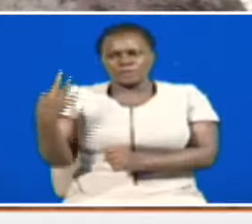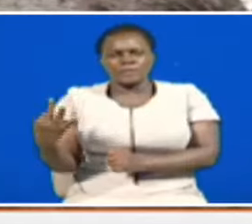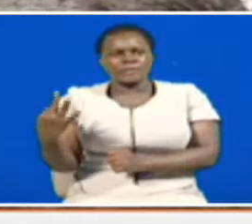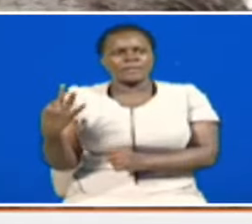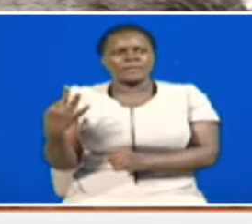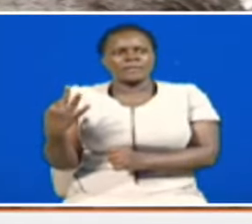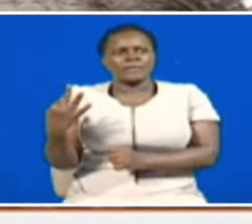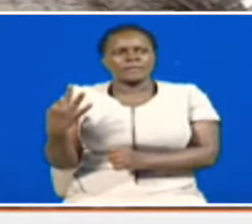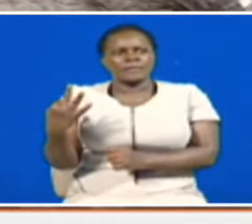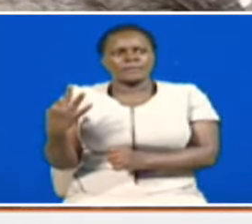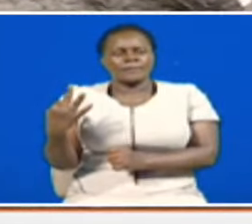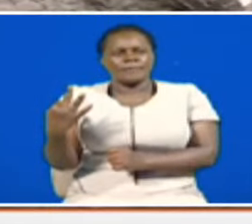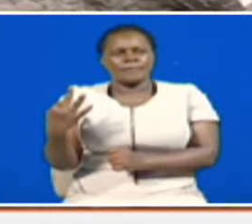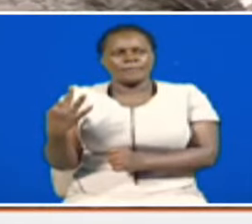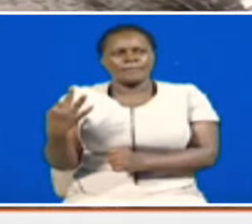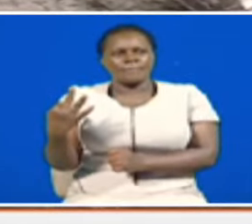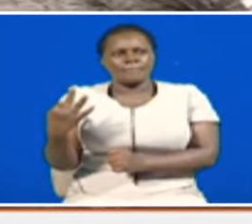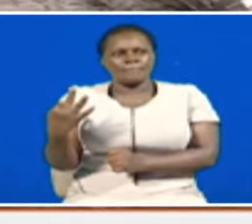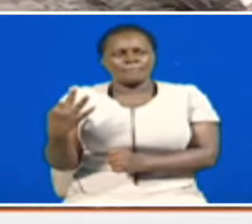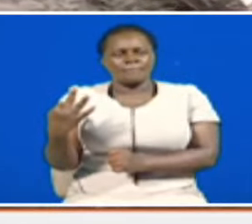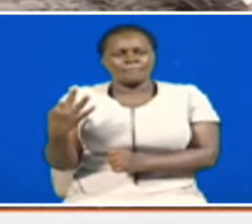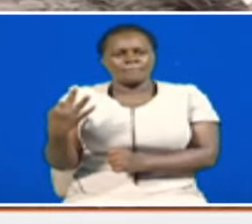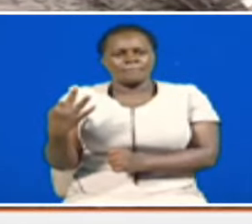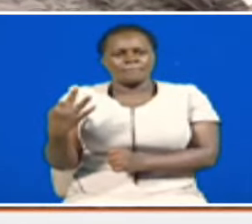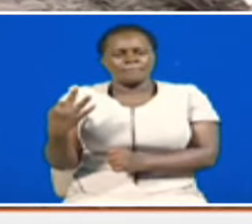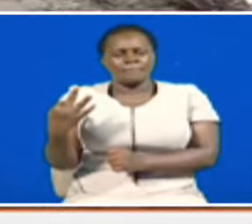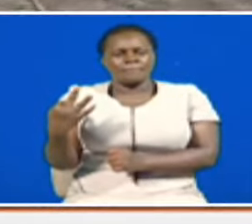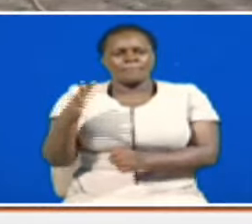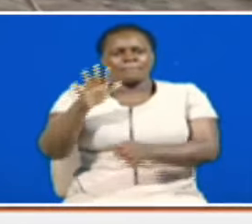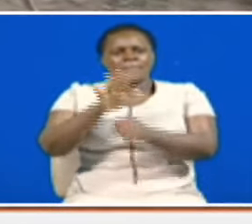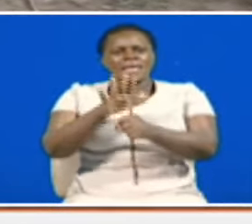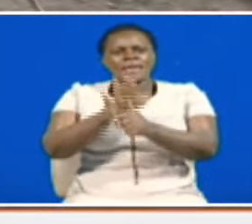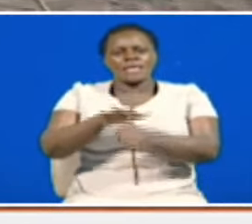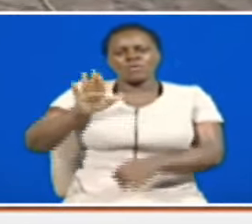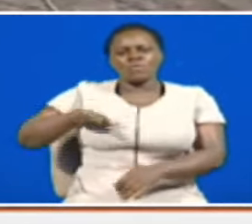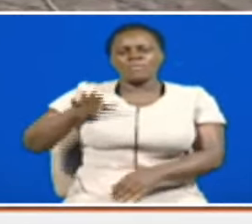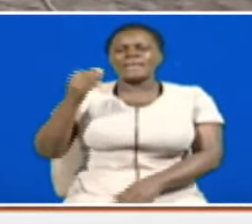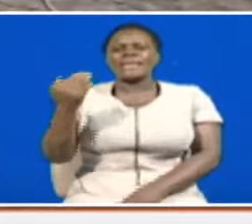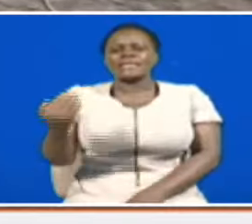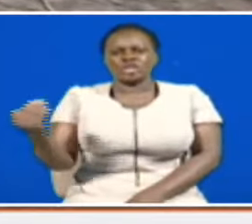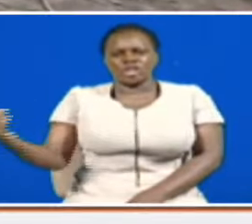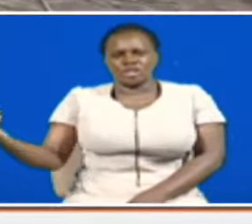resulted in the death of 429 people, most of them women and children.